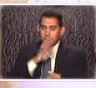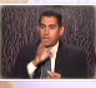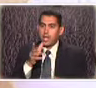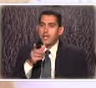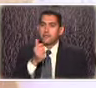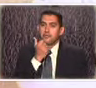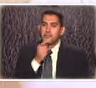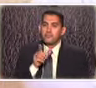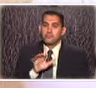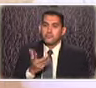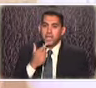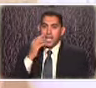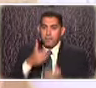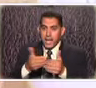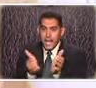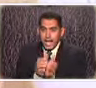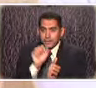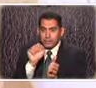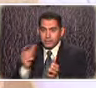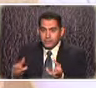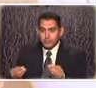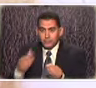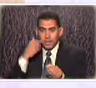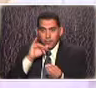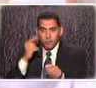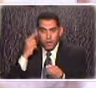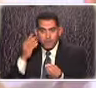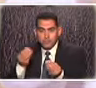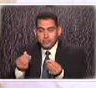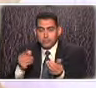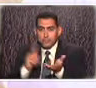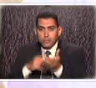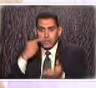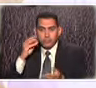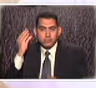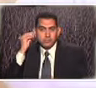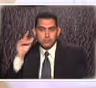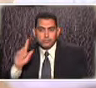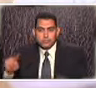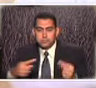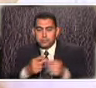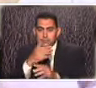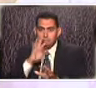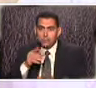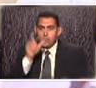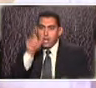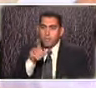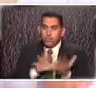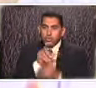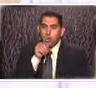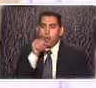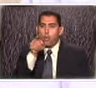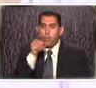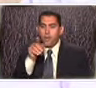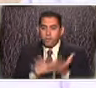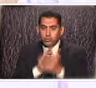مدرسته على جماعته على حزب ايا كان فالمشكله فيه ليست فيما يقول